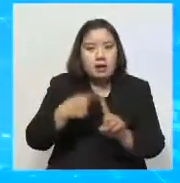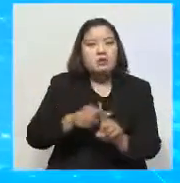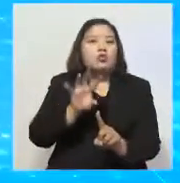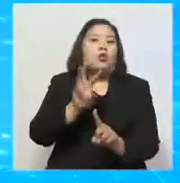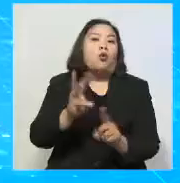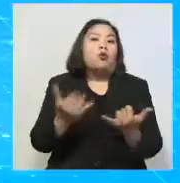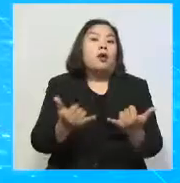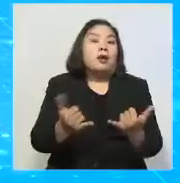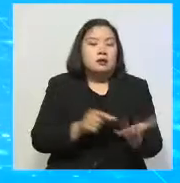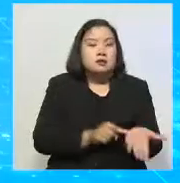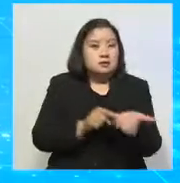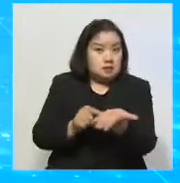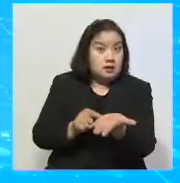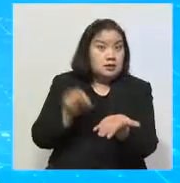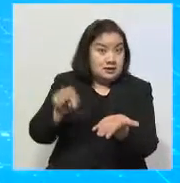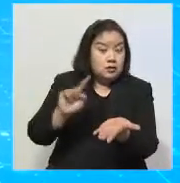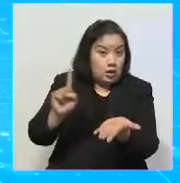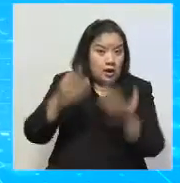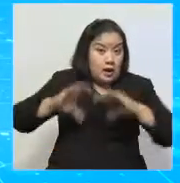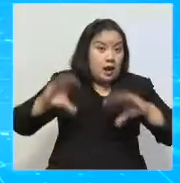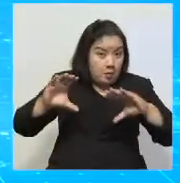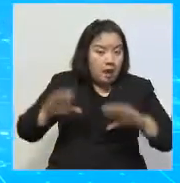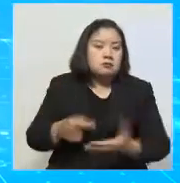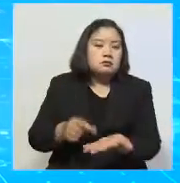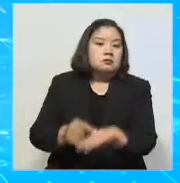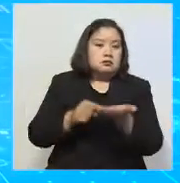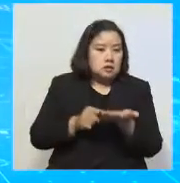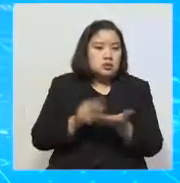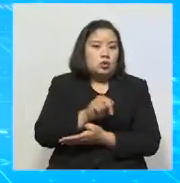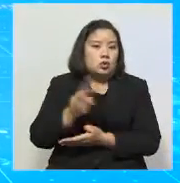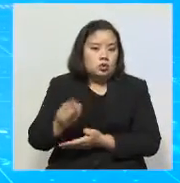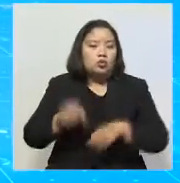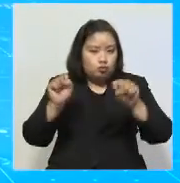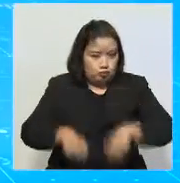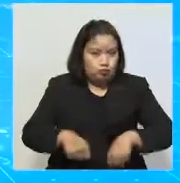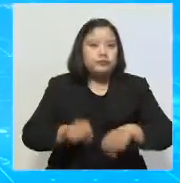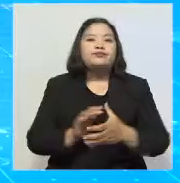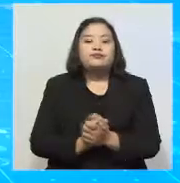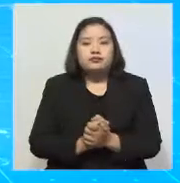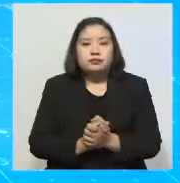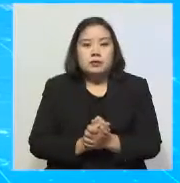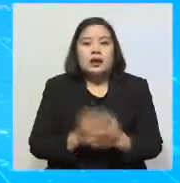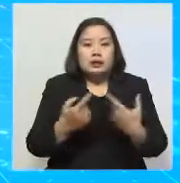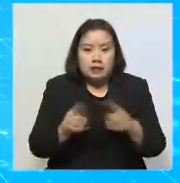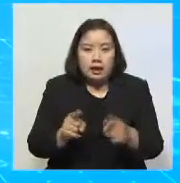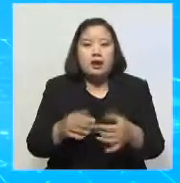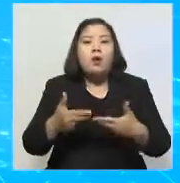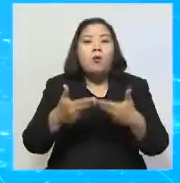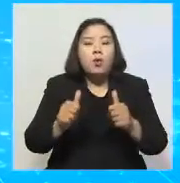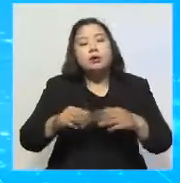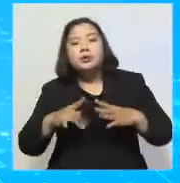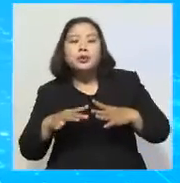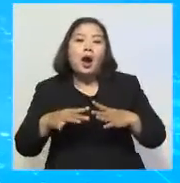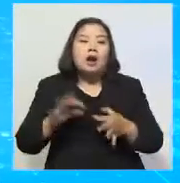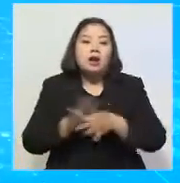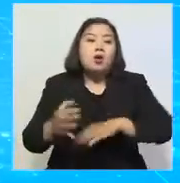ษฎีกาก็จะส่งร่างกฎหมายกลับมายังรัฐบาลเพื่อเสนอให้สนช.พิจารณาต่อไปส่วนเรื่องของการปลดล็อกการดำเนินกิจกรรมทาง